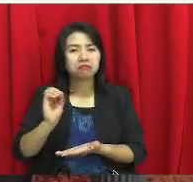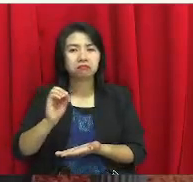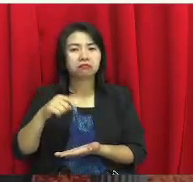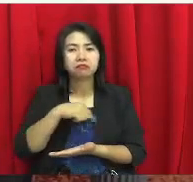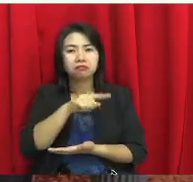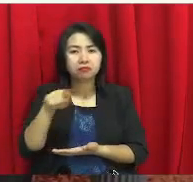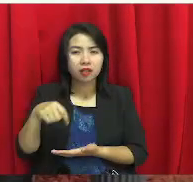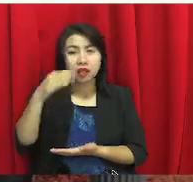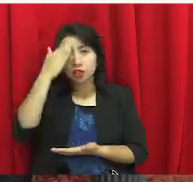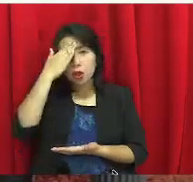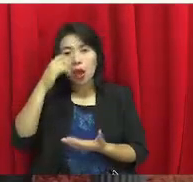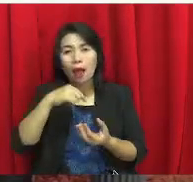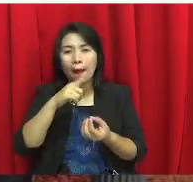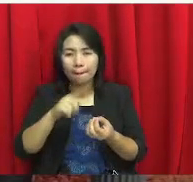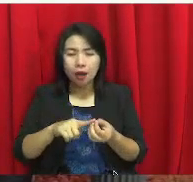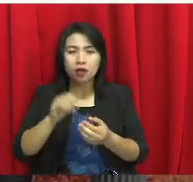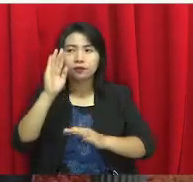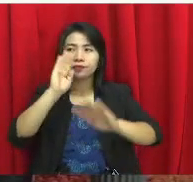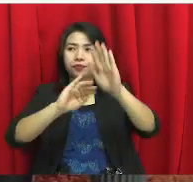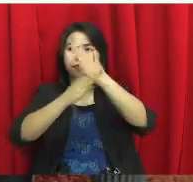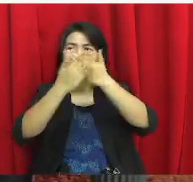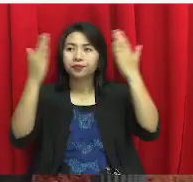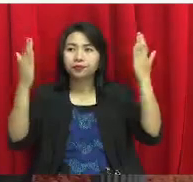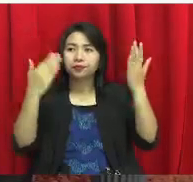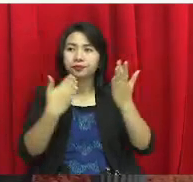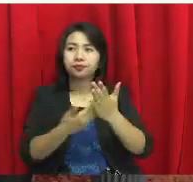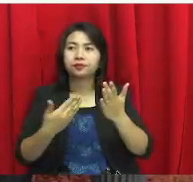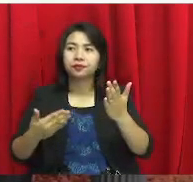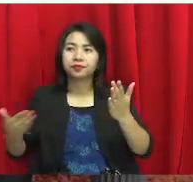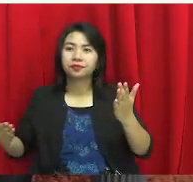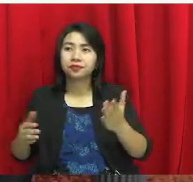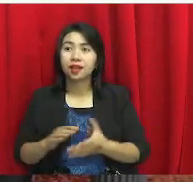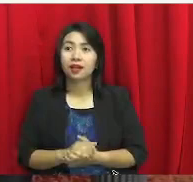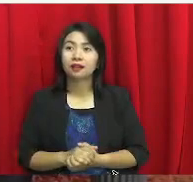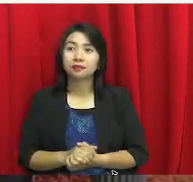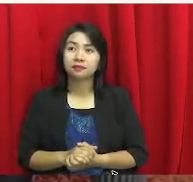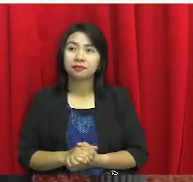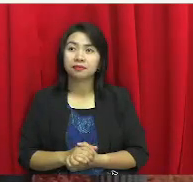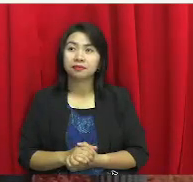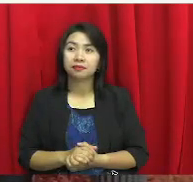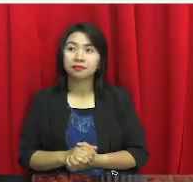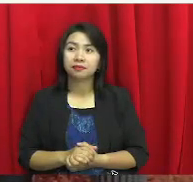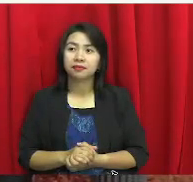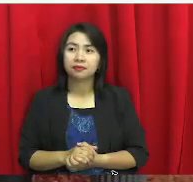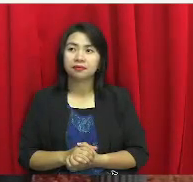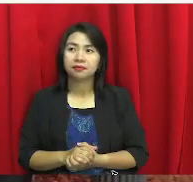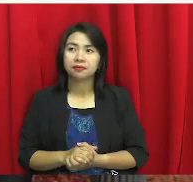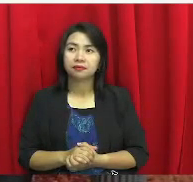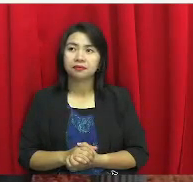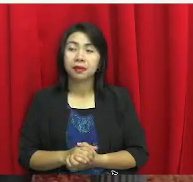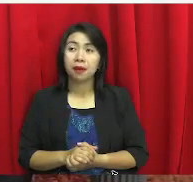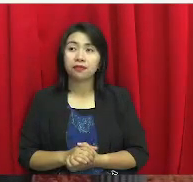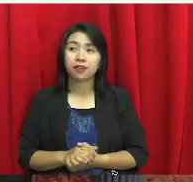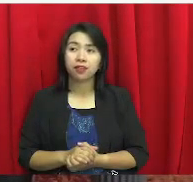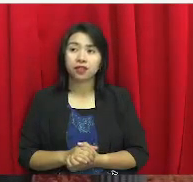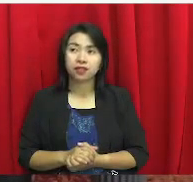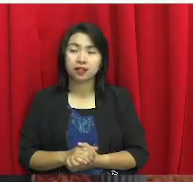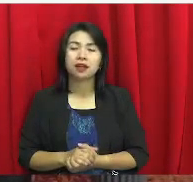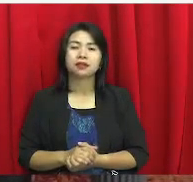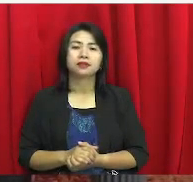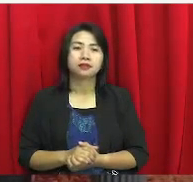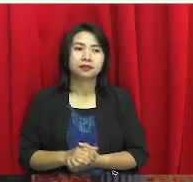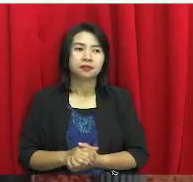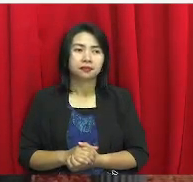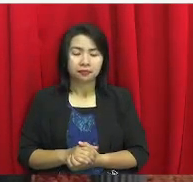anumang bagay na makalangit. Tagalupa tayo. You see, ang alam lang natin, maliban sa langit, lupa,